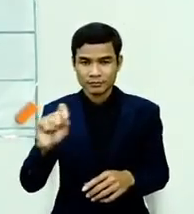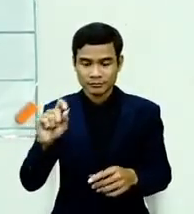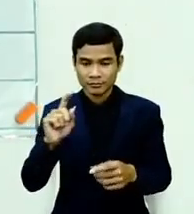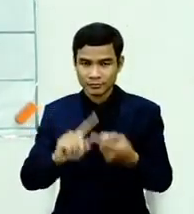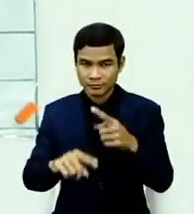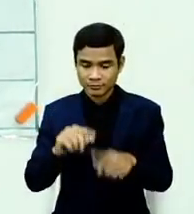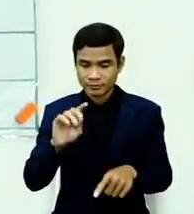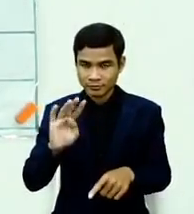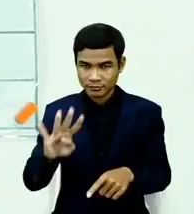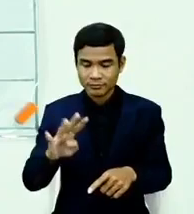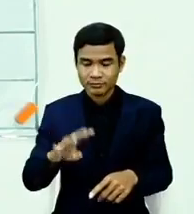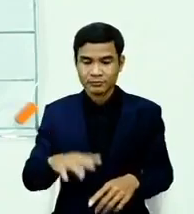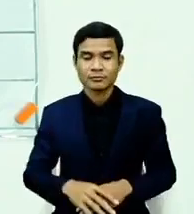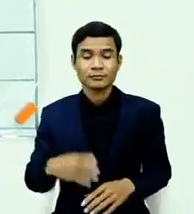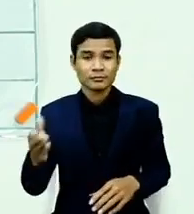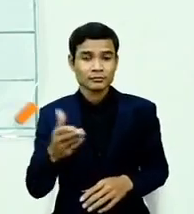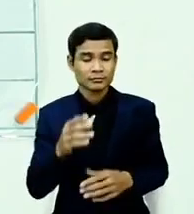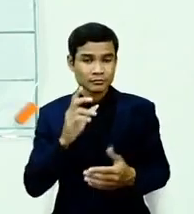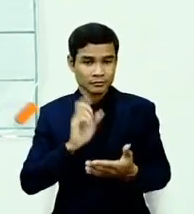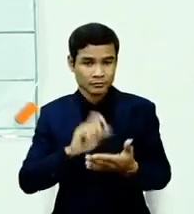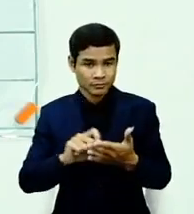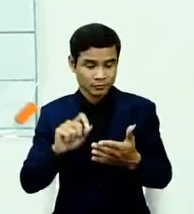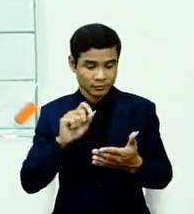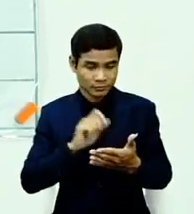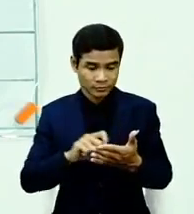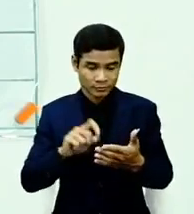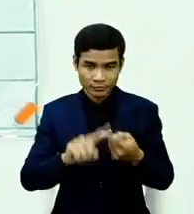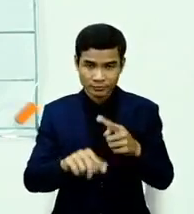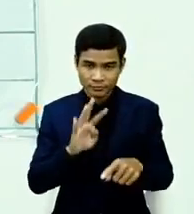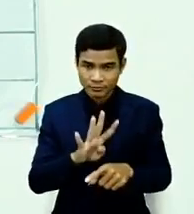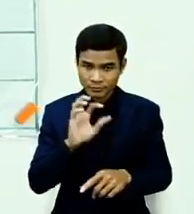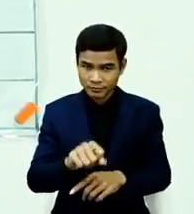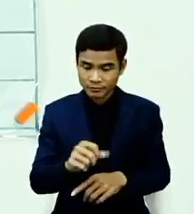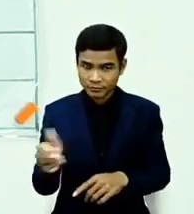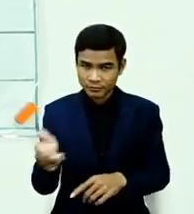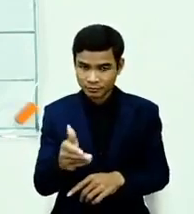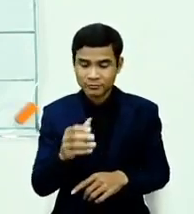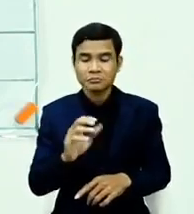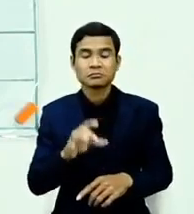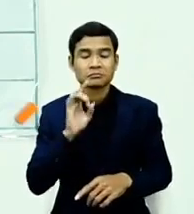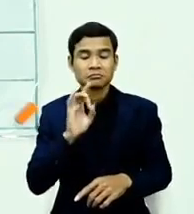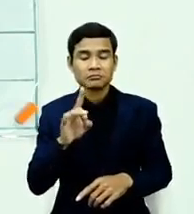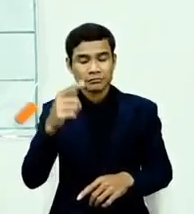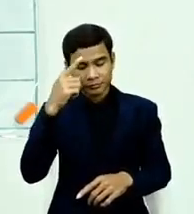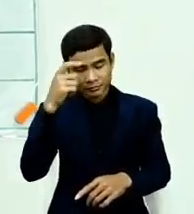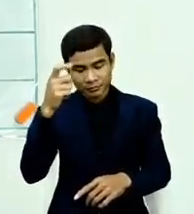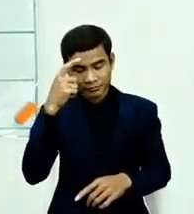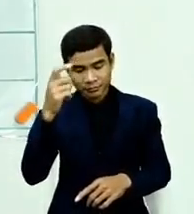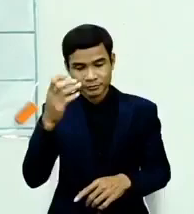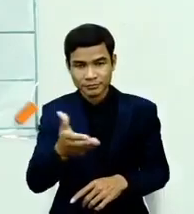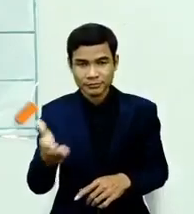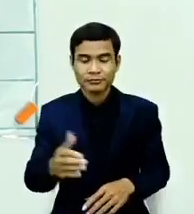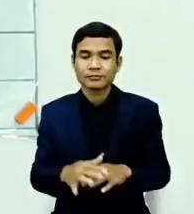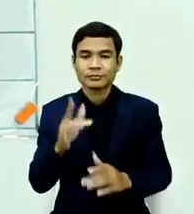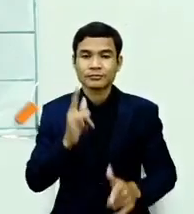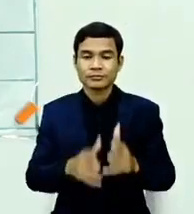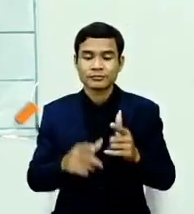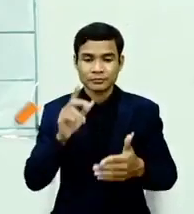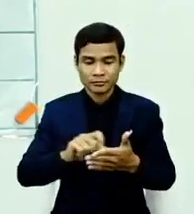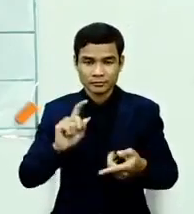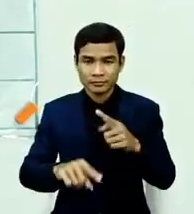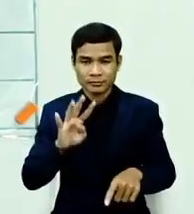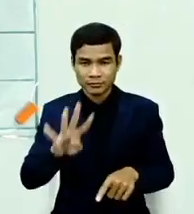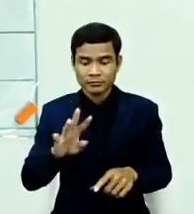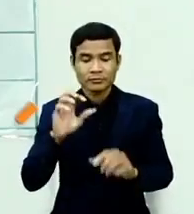ចាកូនកូនសរសេរលេខ4ដែរឬទេចាពិតជាពូកែមែនតើតោះប្រសិនបើកូនសរសេរលេខ4ដែ